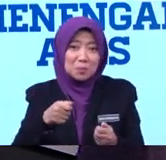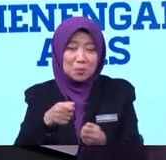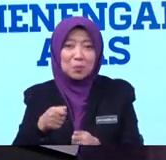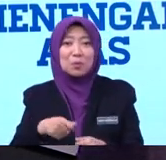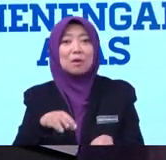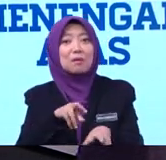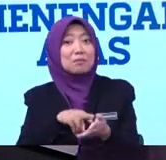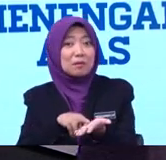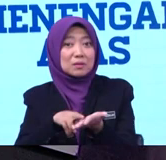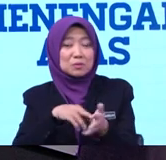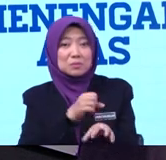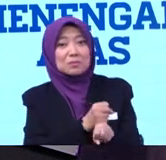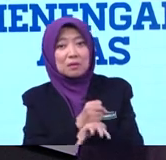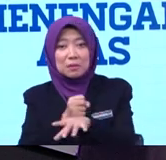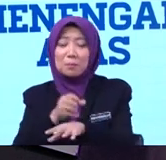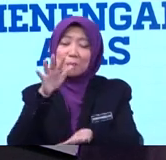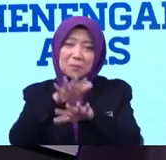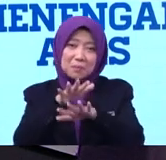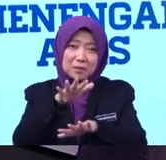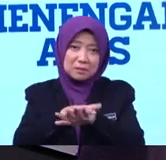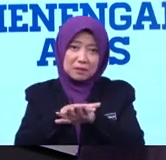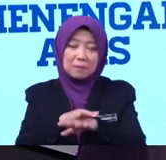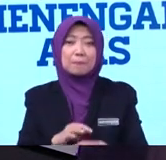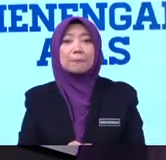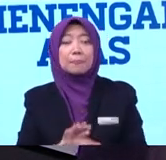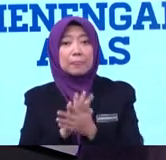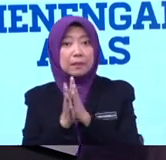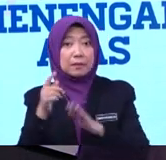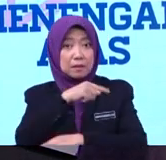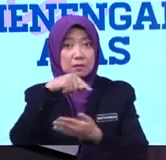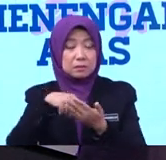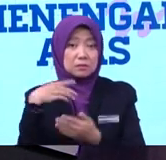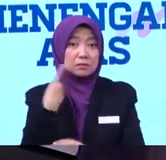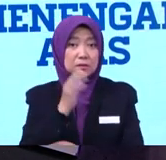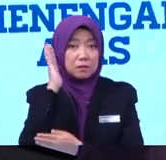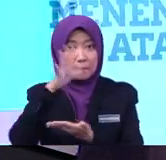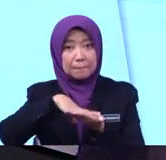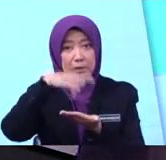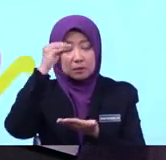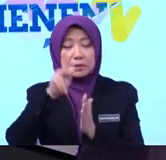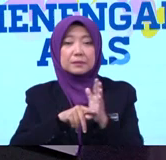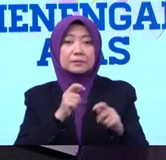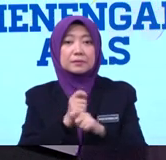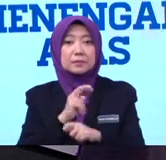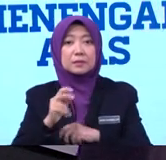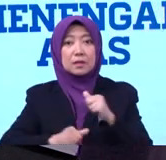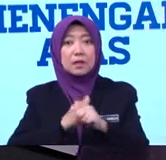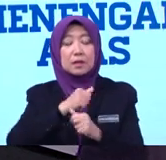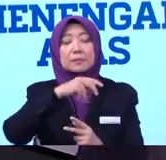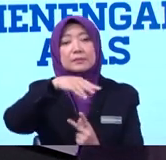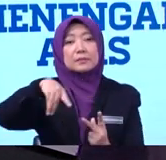untuk hari ini kita tahu kita akan belajar mengenai kelestarian alam sekitar betul jadi untuk kita menggunakan wadah